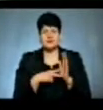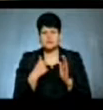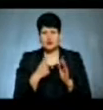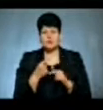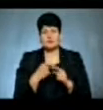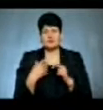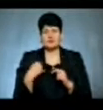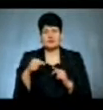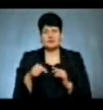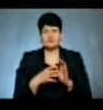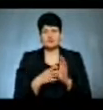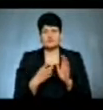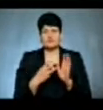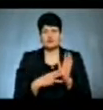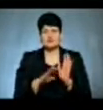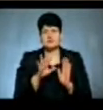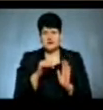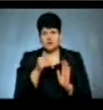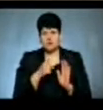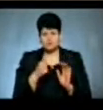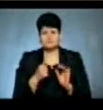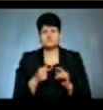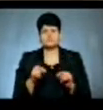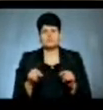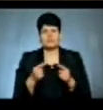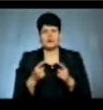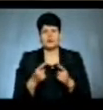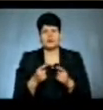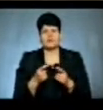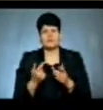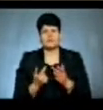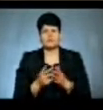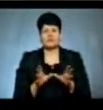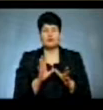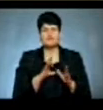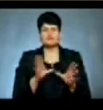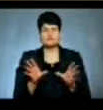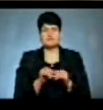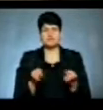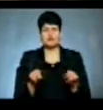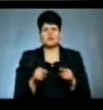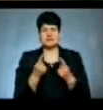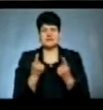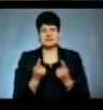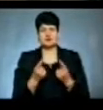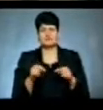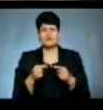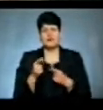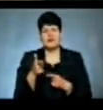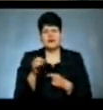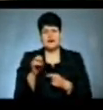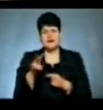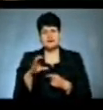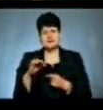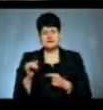Львів 1985-го. За кілька років по нове випуск українського вісника став співорганізатором створення Української гельсінської спілки. Вона стала